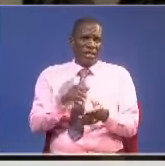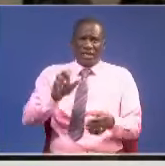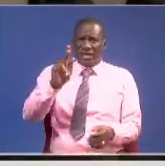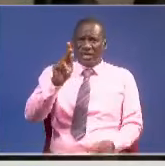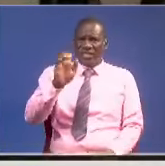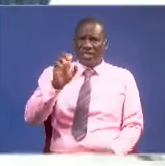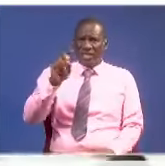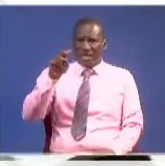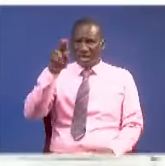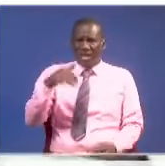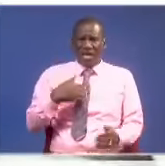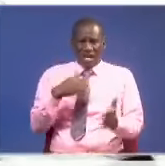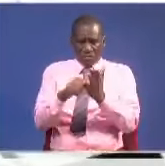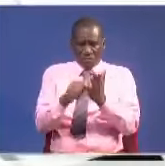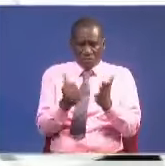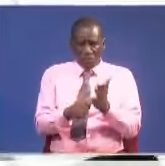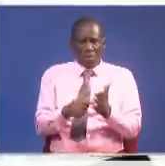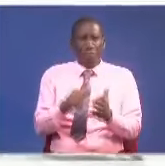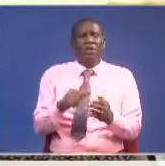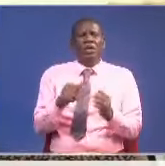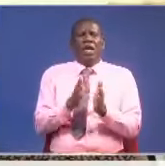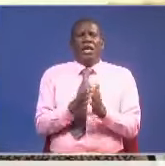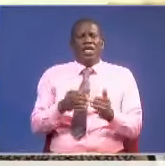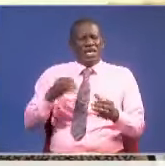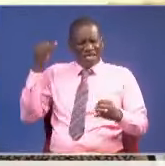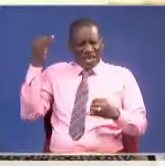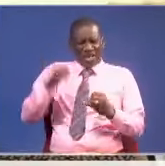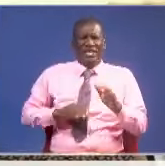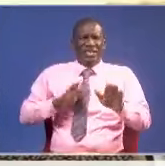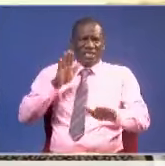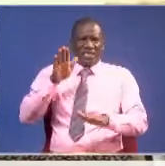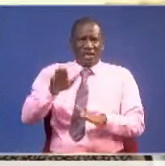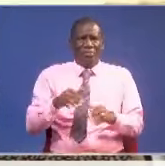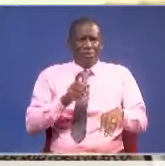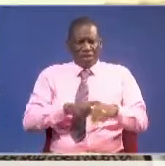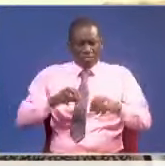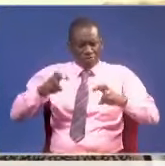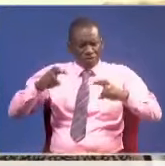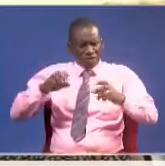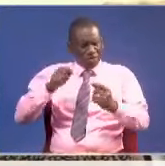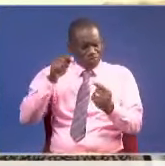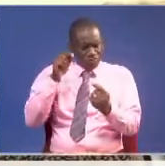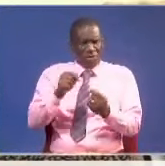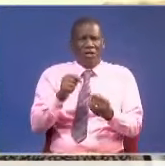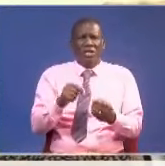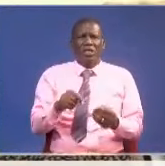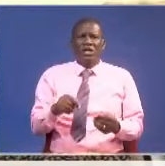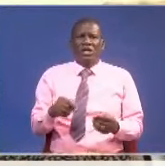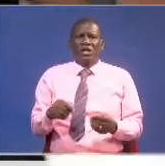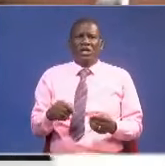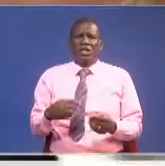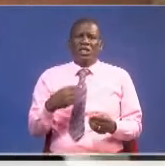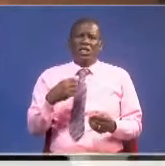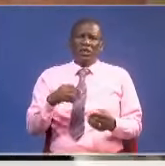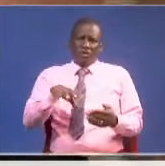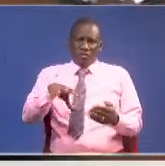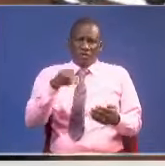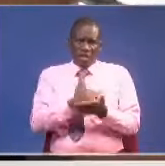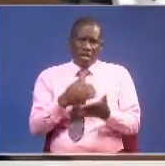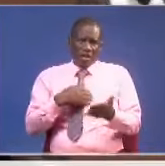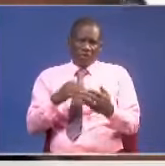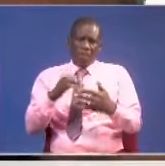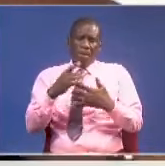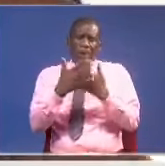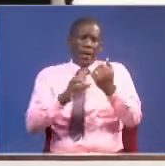kufanya kazi na ilikuwa katika hatua ya mwisho. Waliponipima wakapata niko na shinikizo la damu,